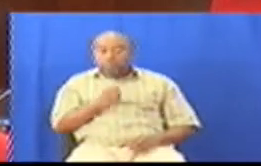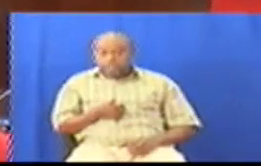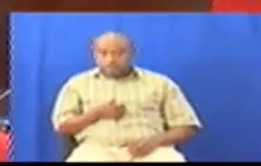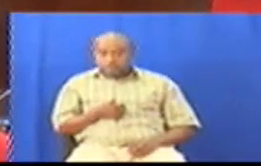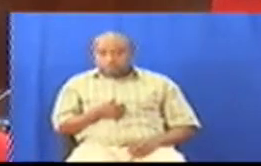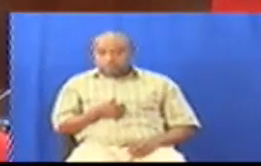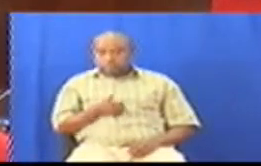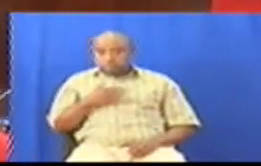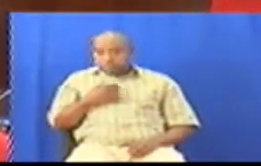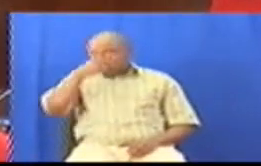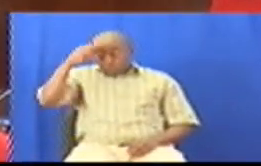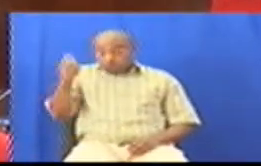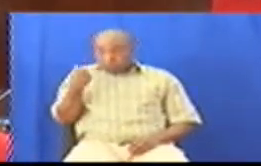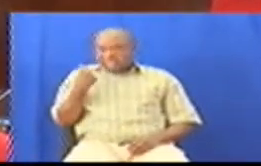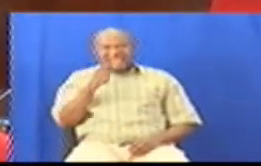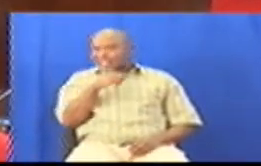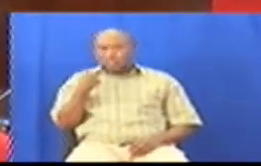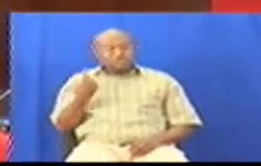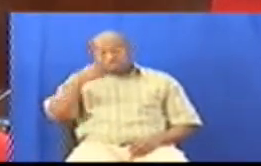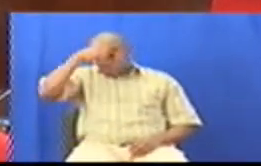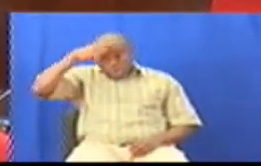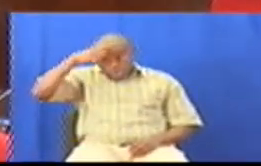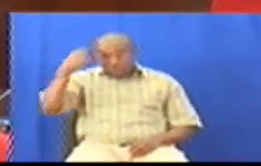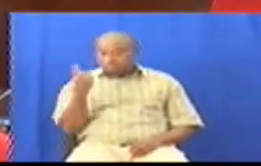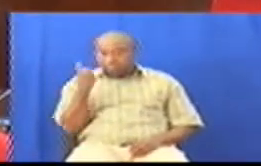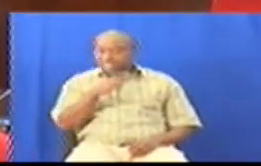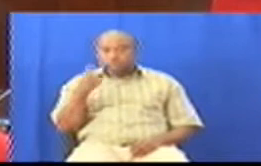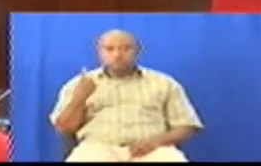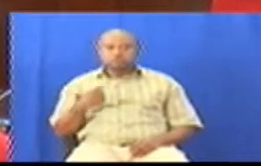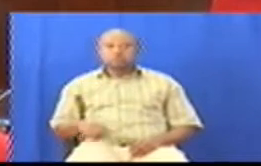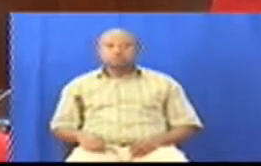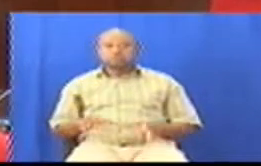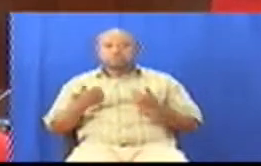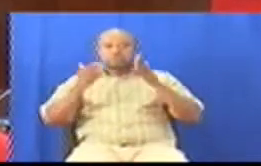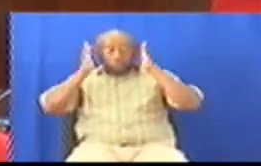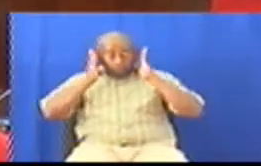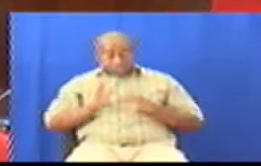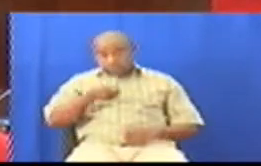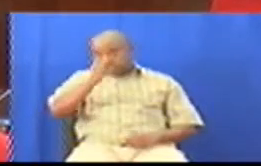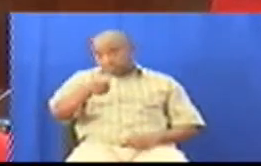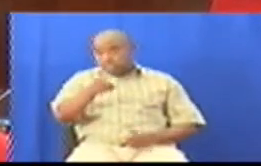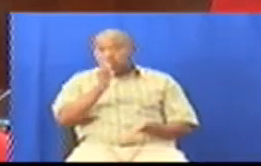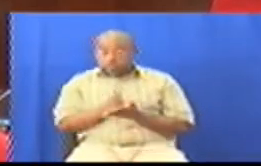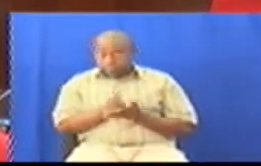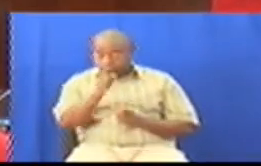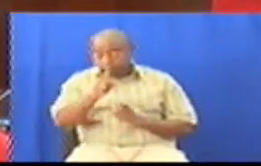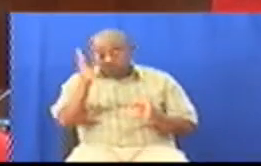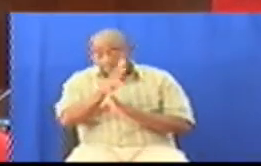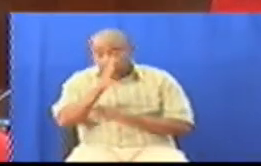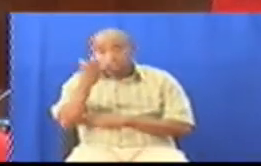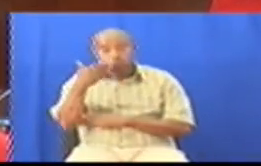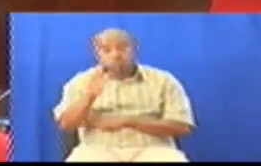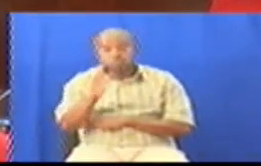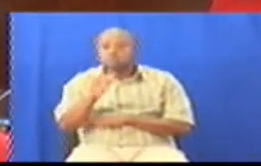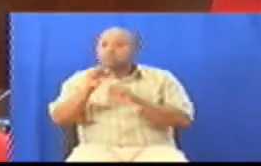kujipima tu joto, naona sio sawa sawa kabisa. Mheshimiwa Speaker, hiyo hali ni muhimu tukaiona kwamba